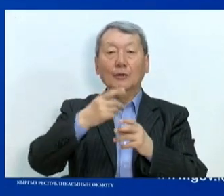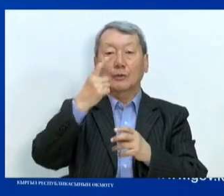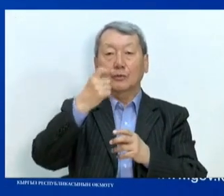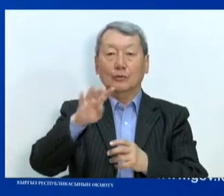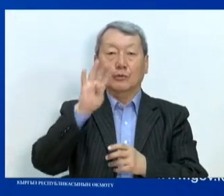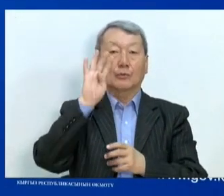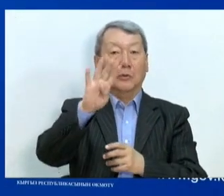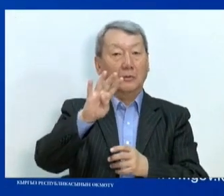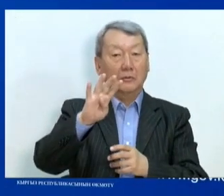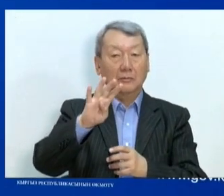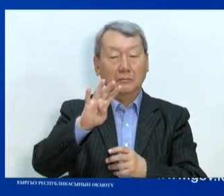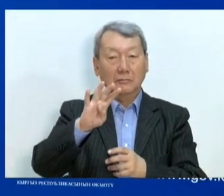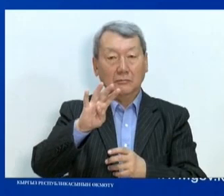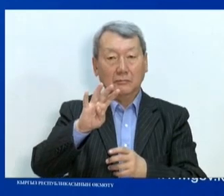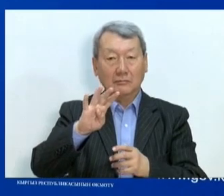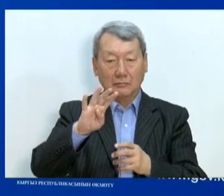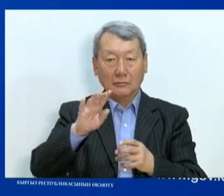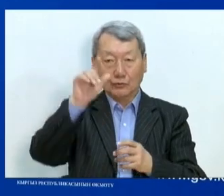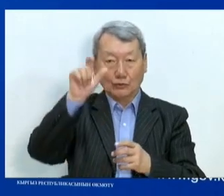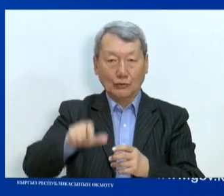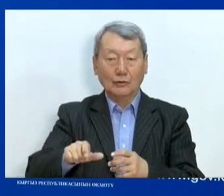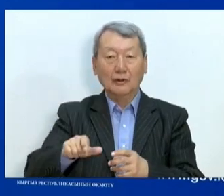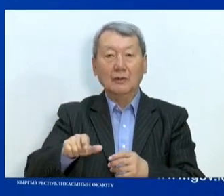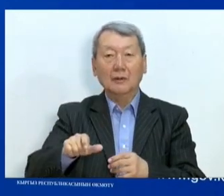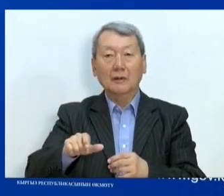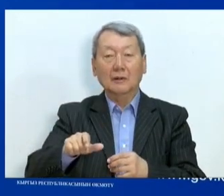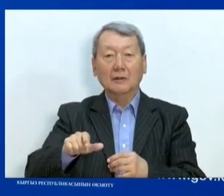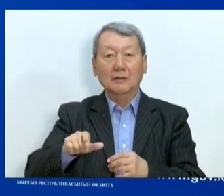жана 104 ушул адам